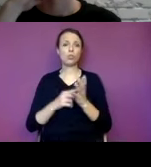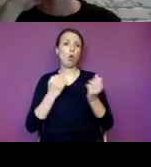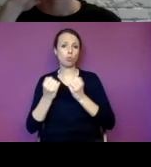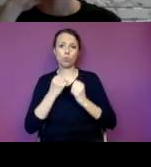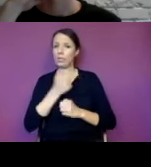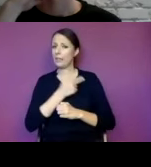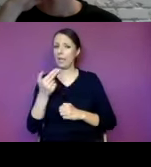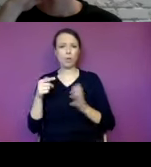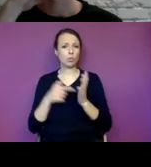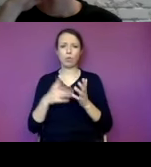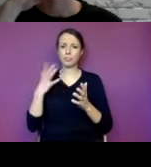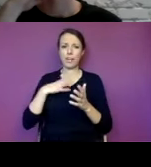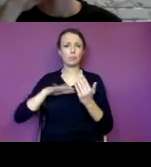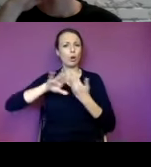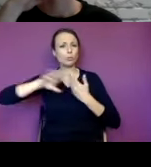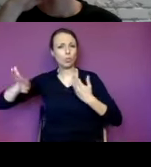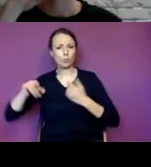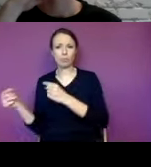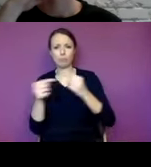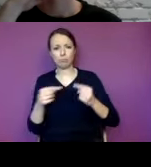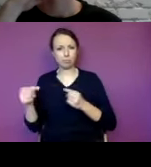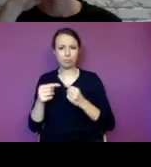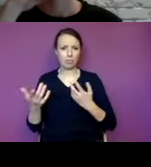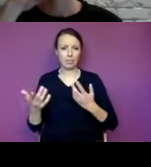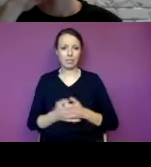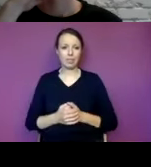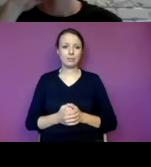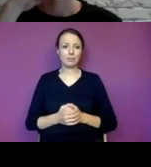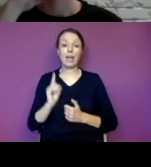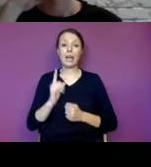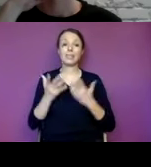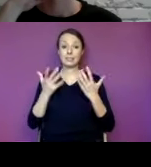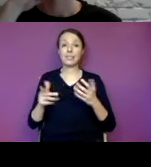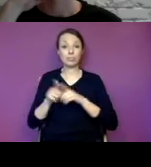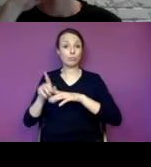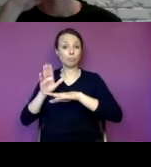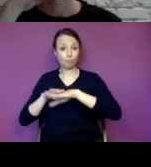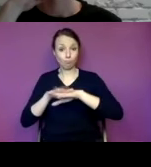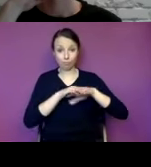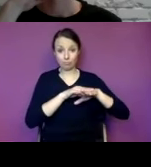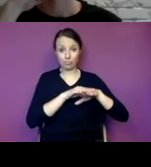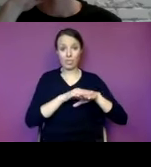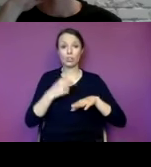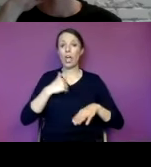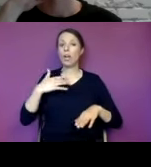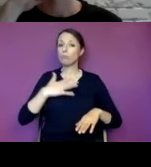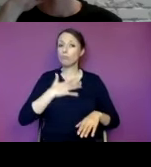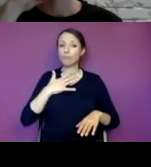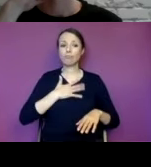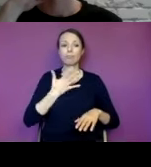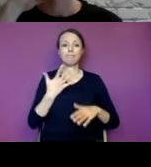debatę, ale chciałam też zwrócić uwagę na to, że mam wrażenie, że też